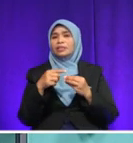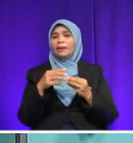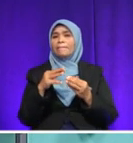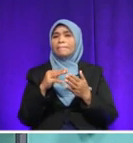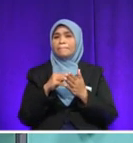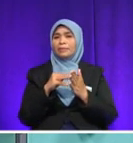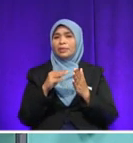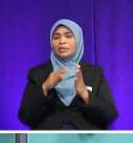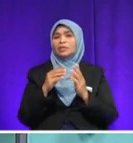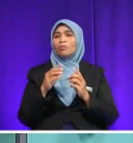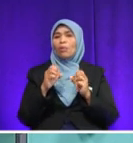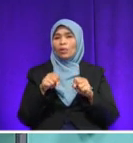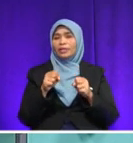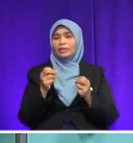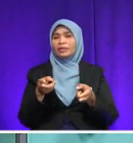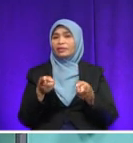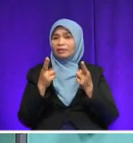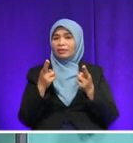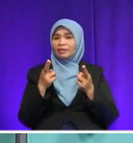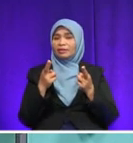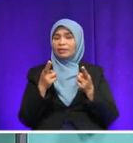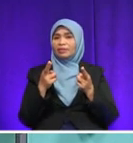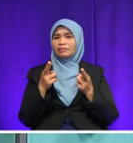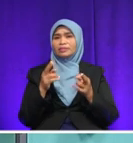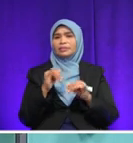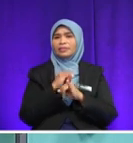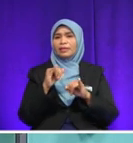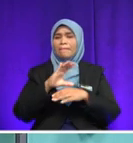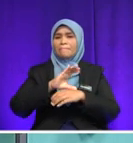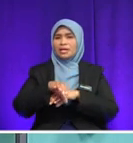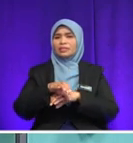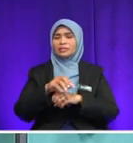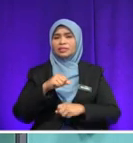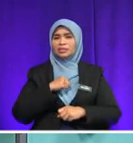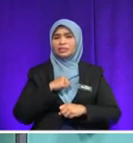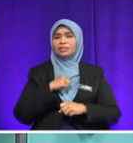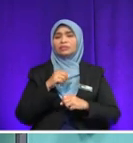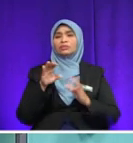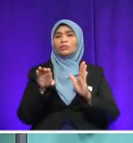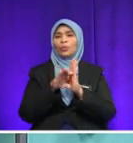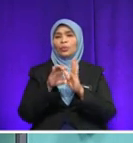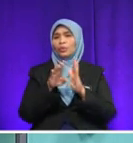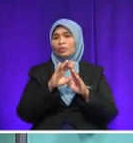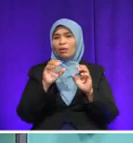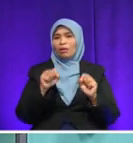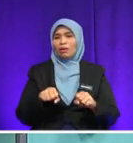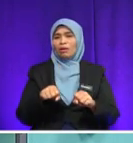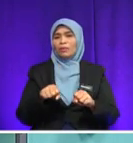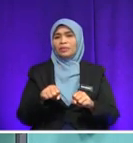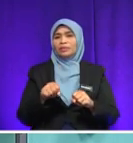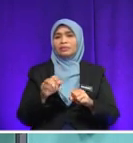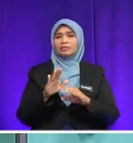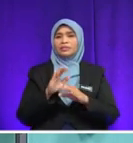kita boleh diberikan keringanan yang sendiri kalau tak boleh maknanya Islam itu agama yang mudah